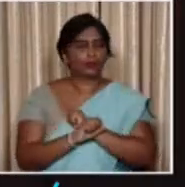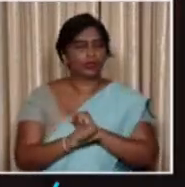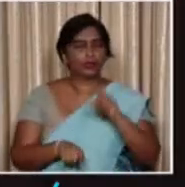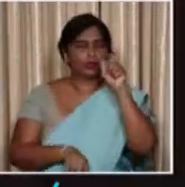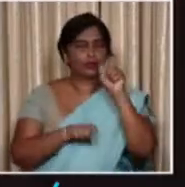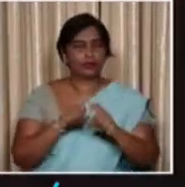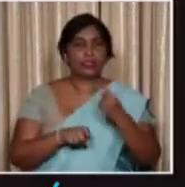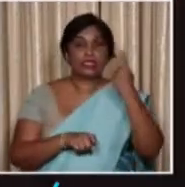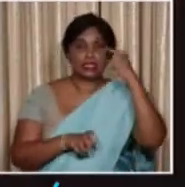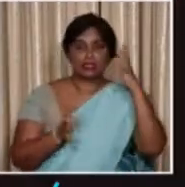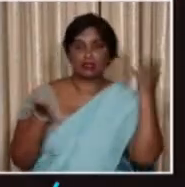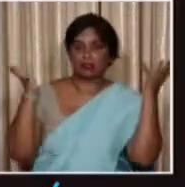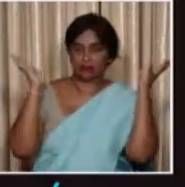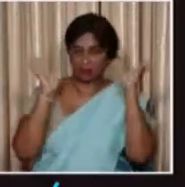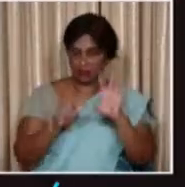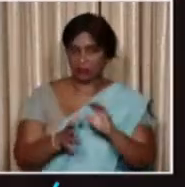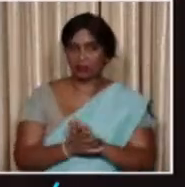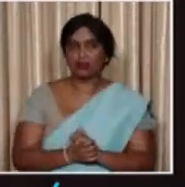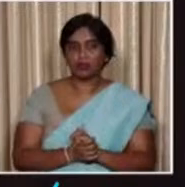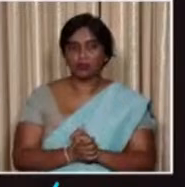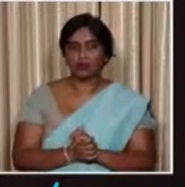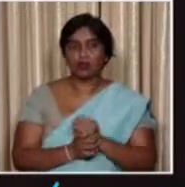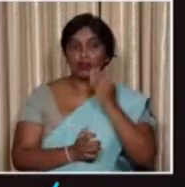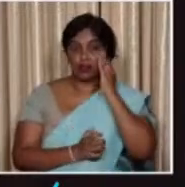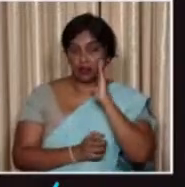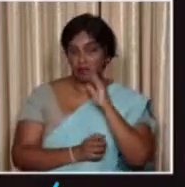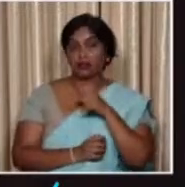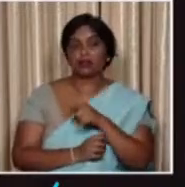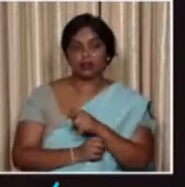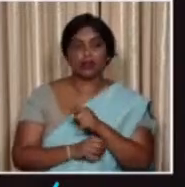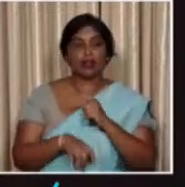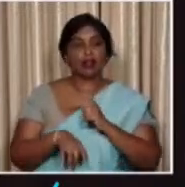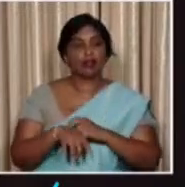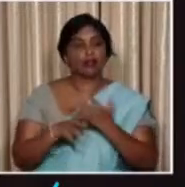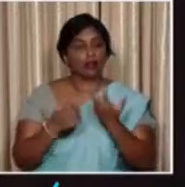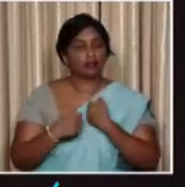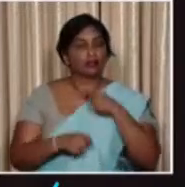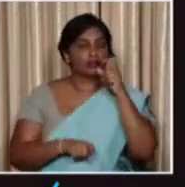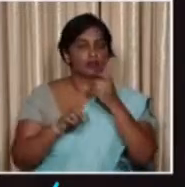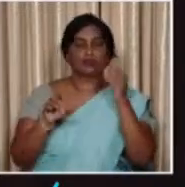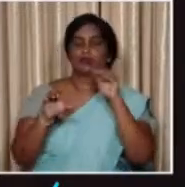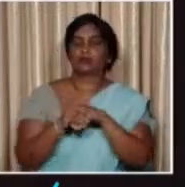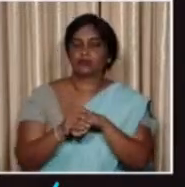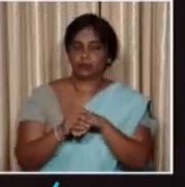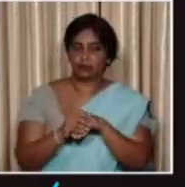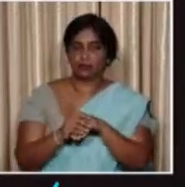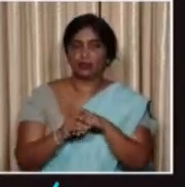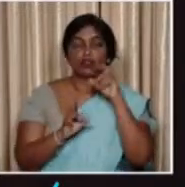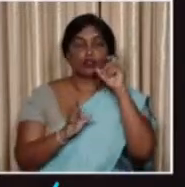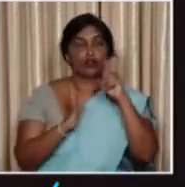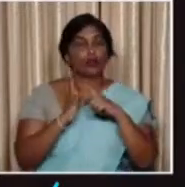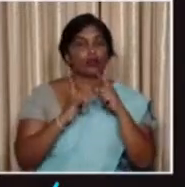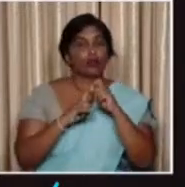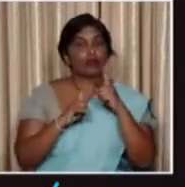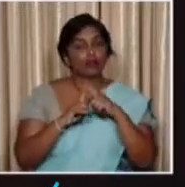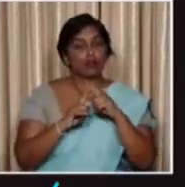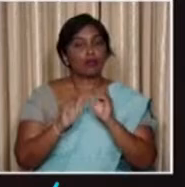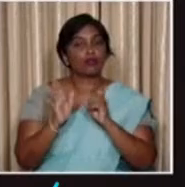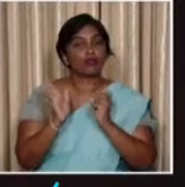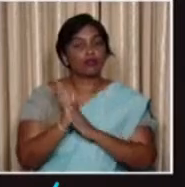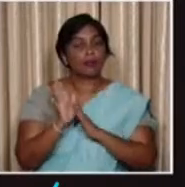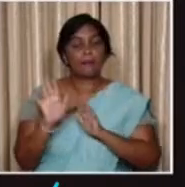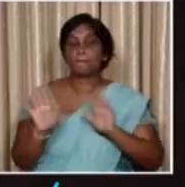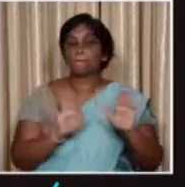පිරිසක් ඊයේ සහභාගී වුණා. ස්වාධීනව අවස්ථාව ඉල්ලලා ආපු පිරිසකුත් හිටියා. කෝප් කමිටුවේ කටයුතු පාලනය